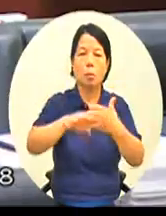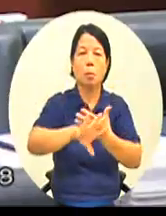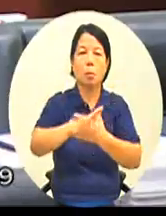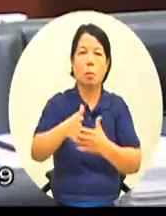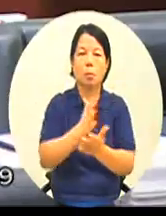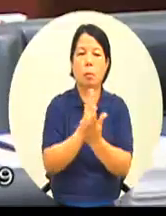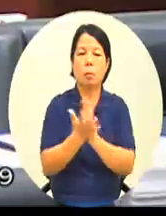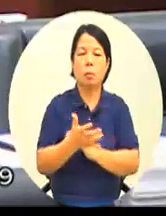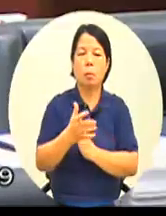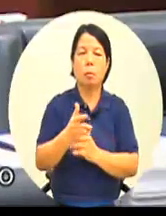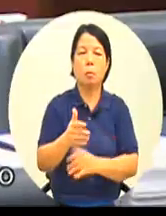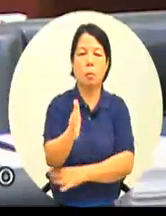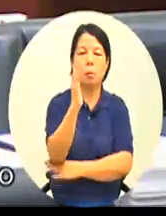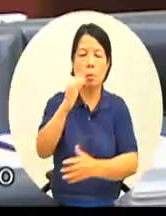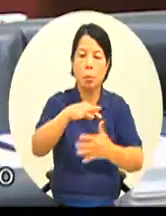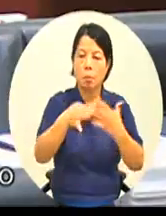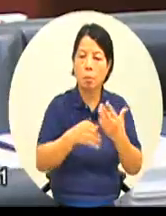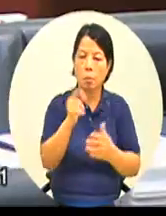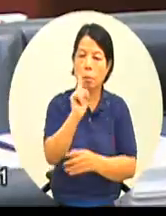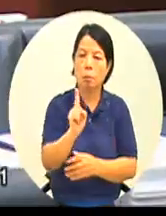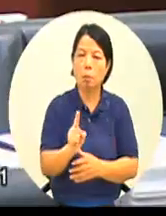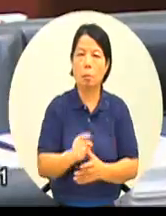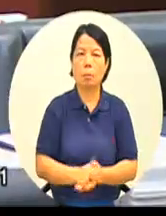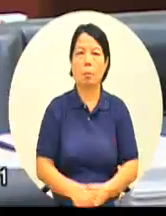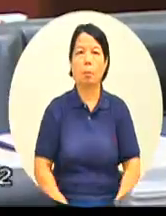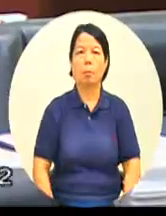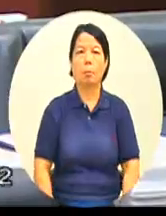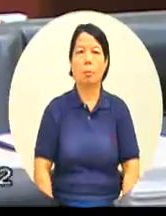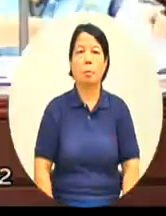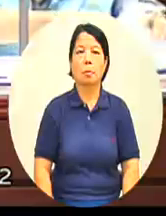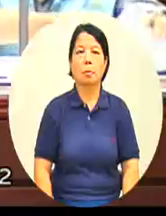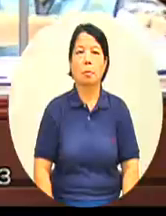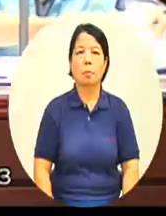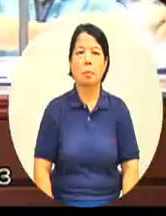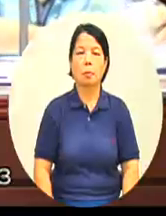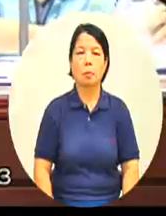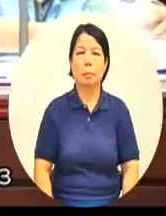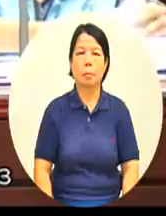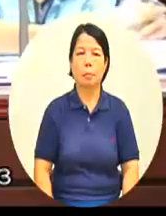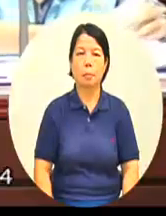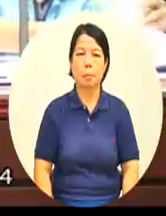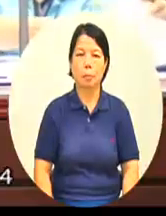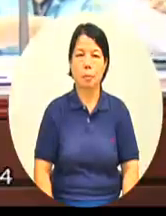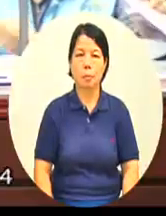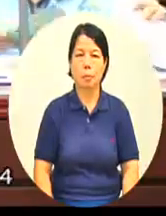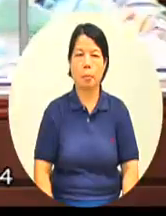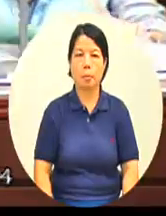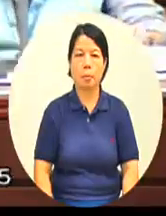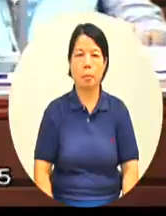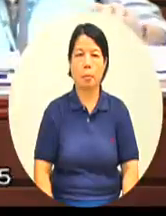我哪七大政策吗？简单就。 请局长答复。